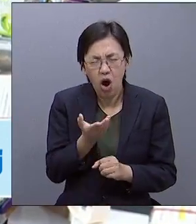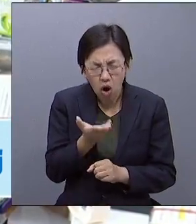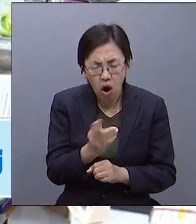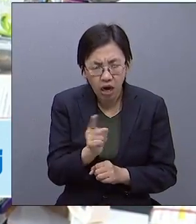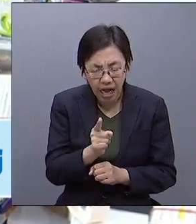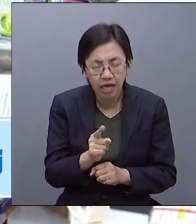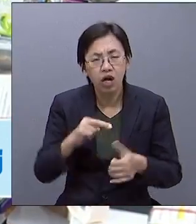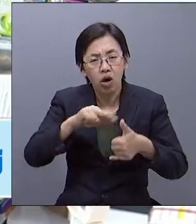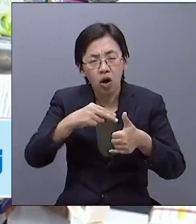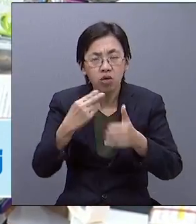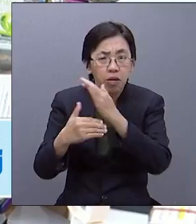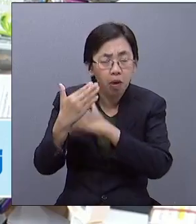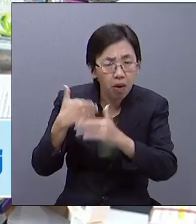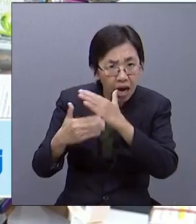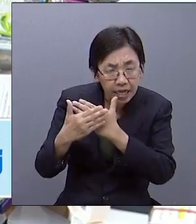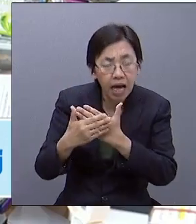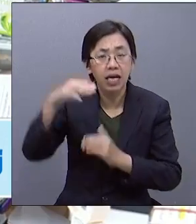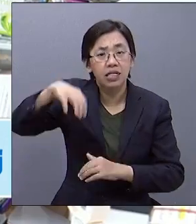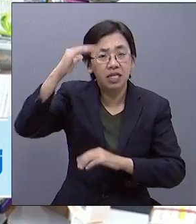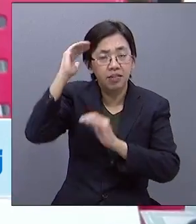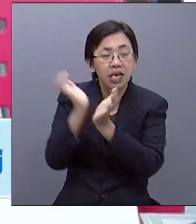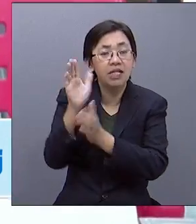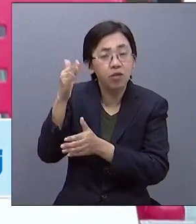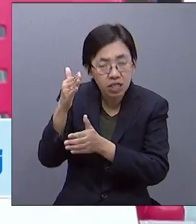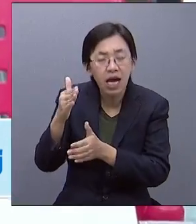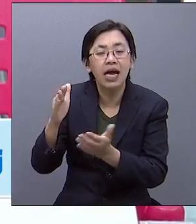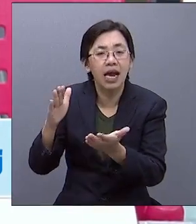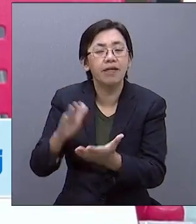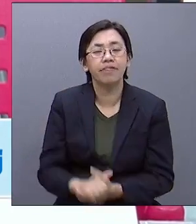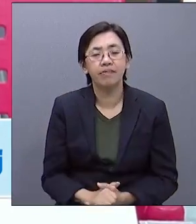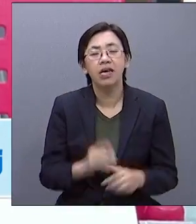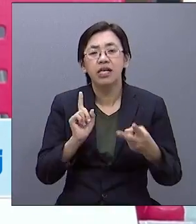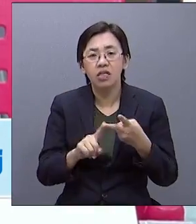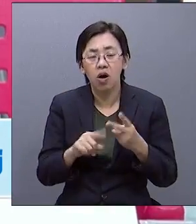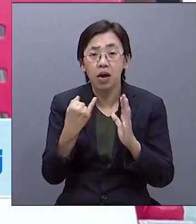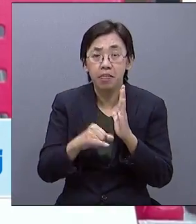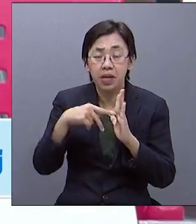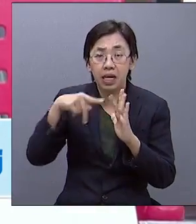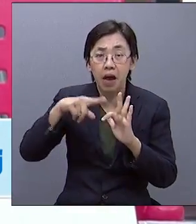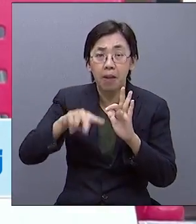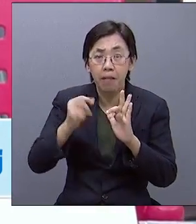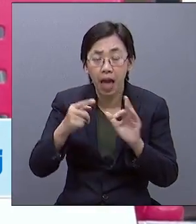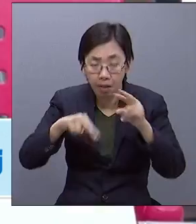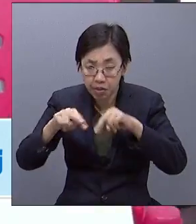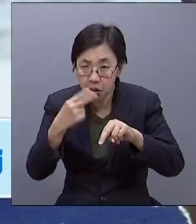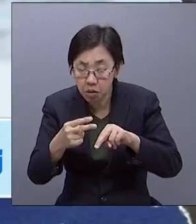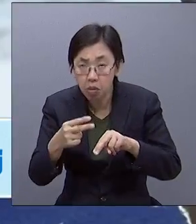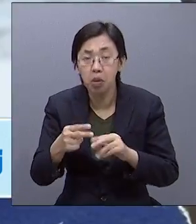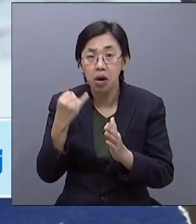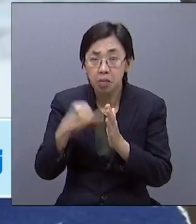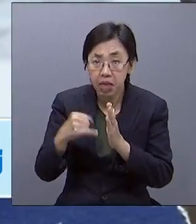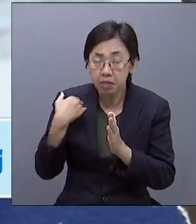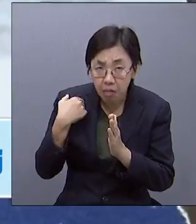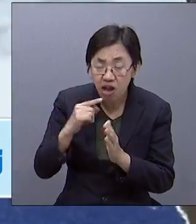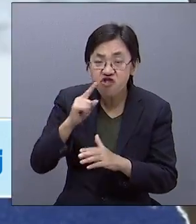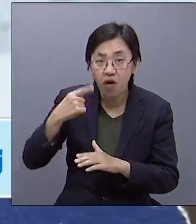จะไปเช็คเรื่องประวัติก่อนที่สำนักงานตำรวจแห่งชาตินะครับเรื่องของคดีแพ่งนะครับก็ไปดูว่าเขามีคดีหรือไม่นะครับ